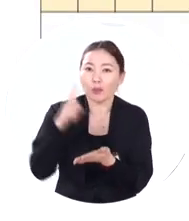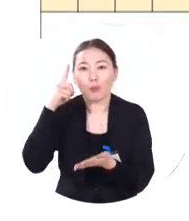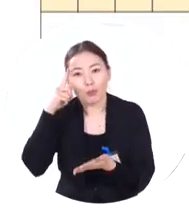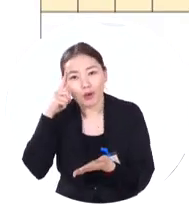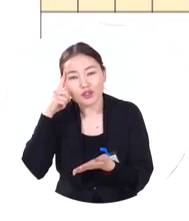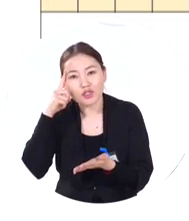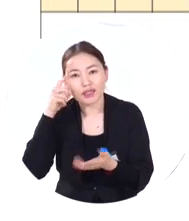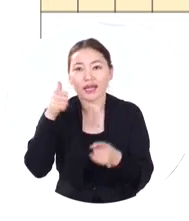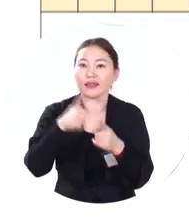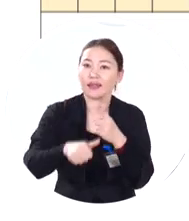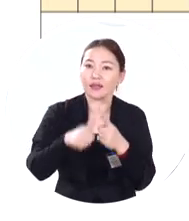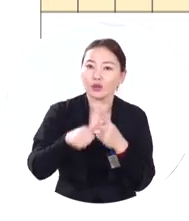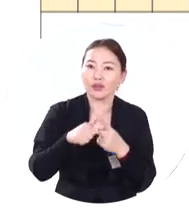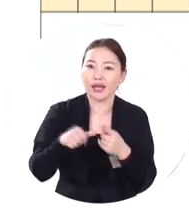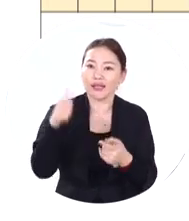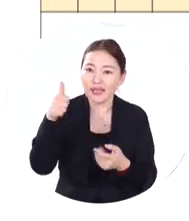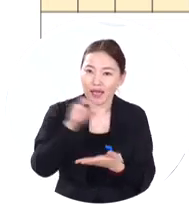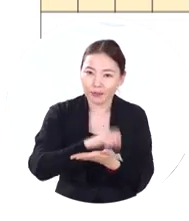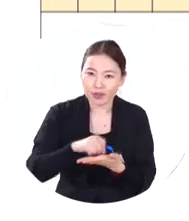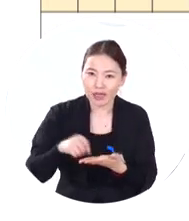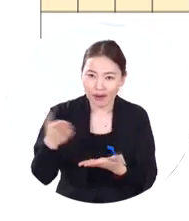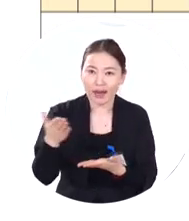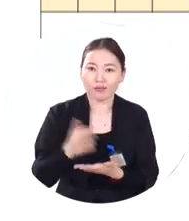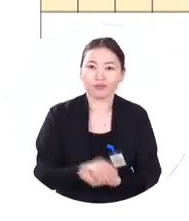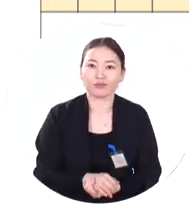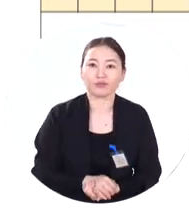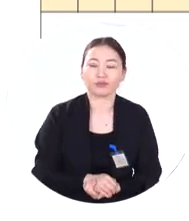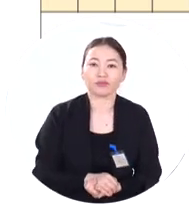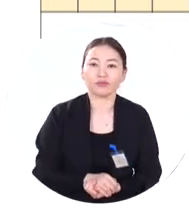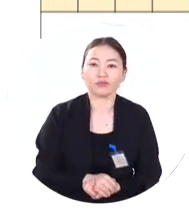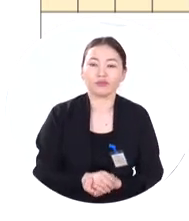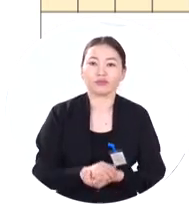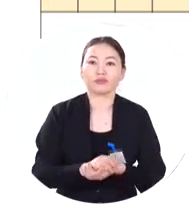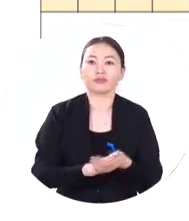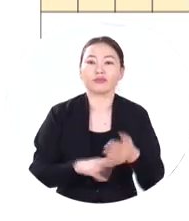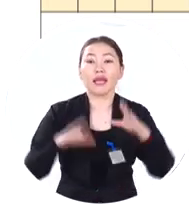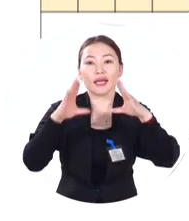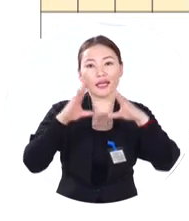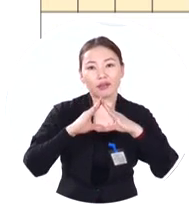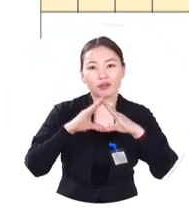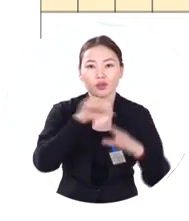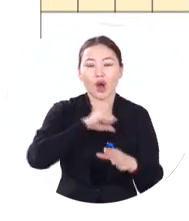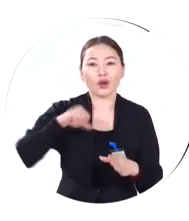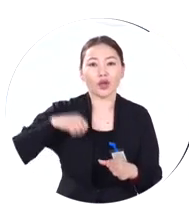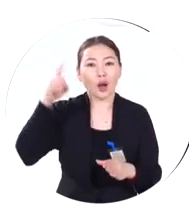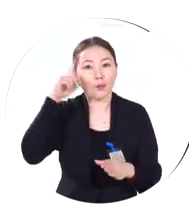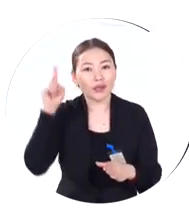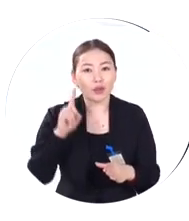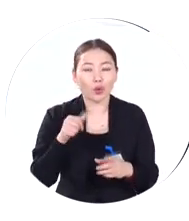томьёонуудыг тэмдэглээд за эдгээр нэр томьёогоо гэрийн даалгавартаа гэртээ яг уу илүү дэлгэрүүлэн бичээрэй.